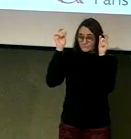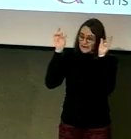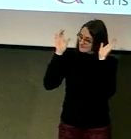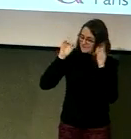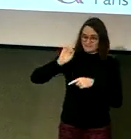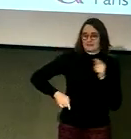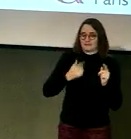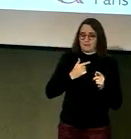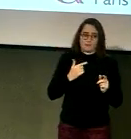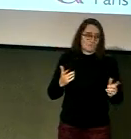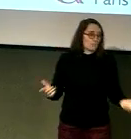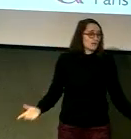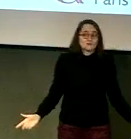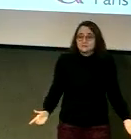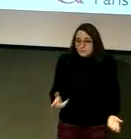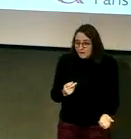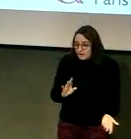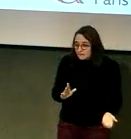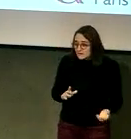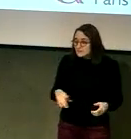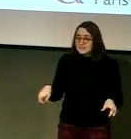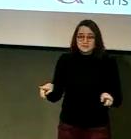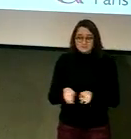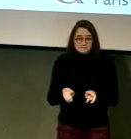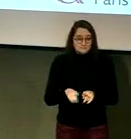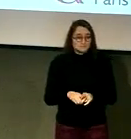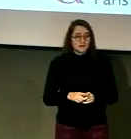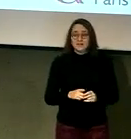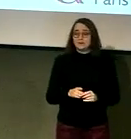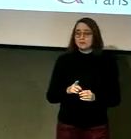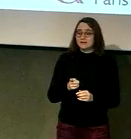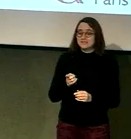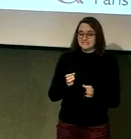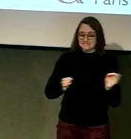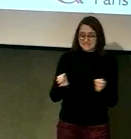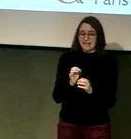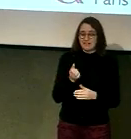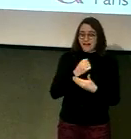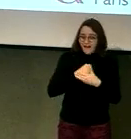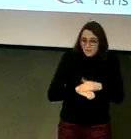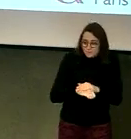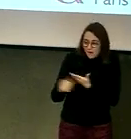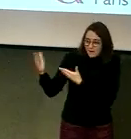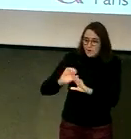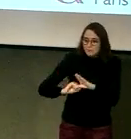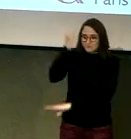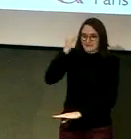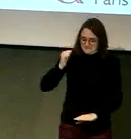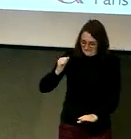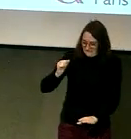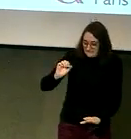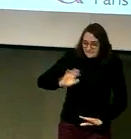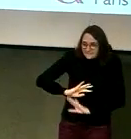même chose que de lutter contre l'arrivée de la bouteille de champagne dans la salle d'accouchement. Je veux dire qu'on a